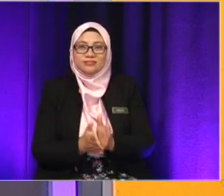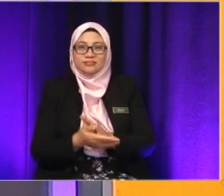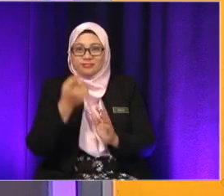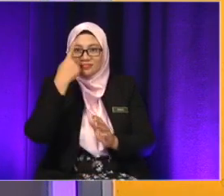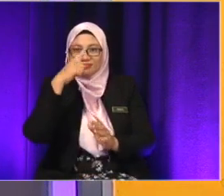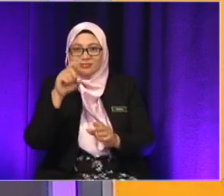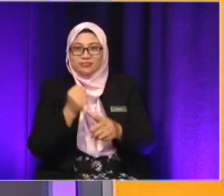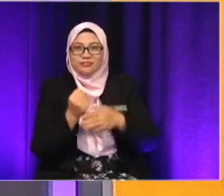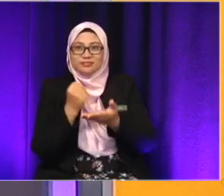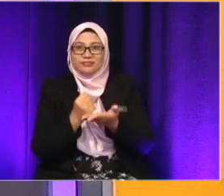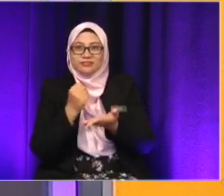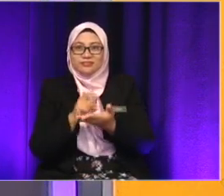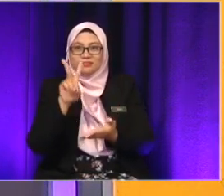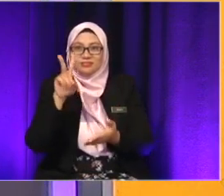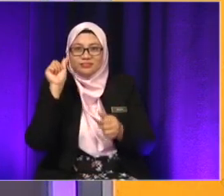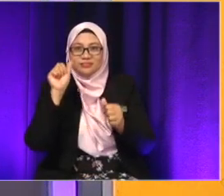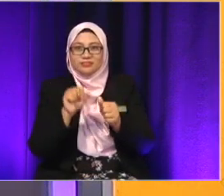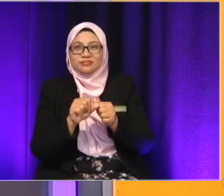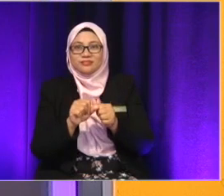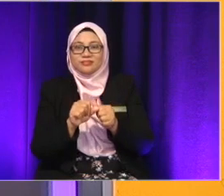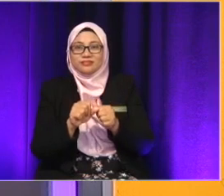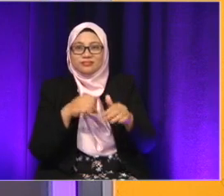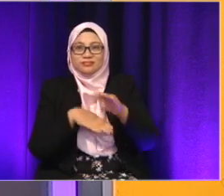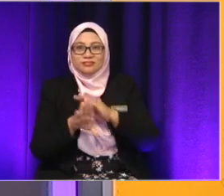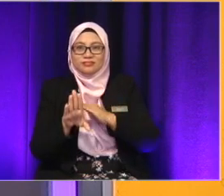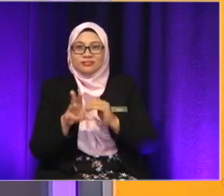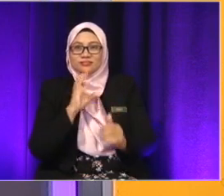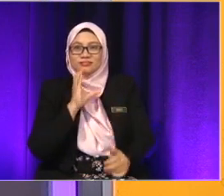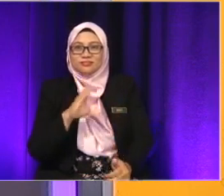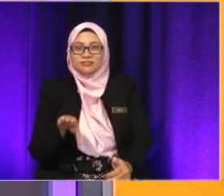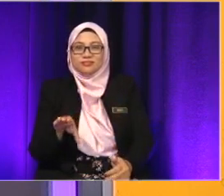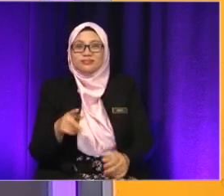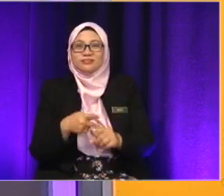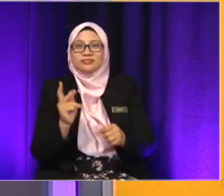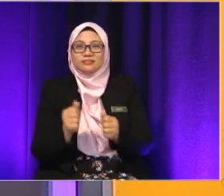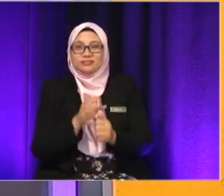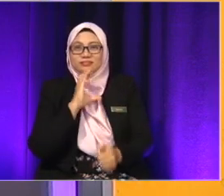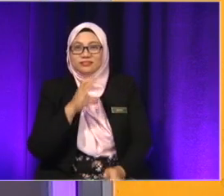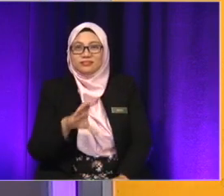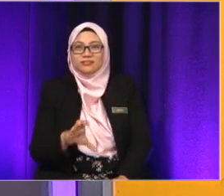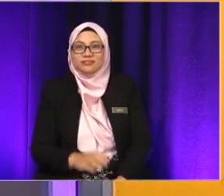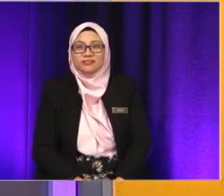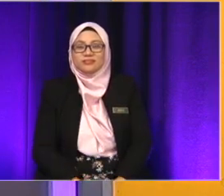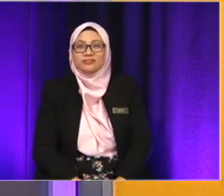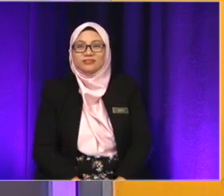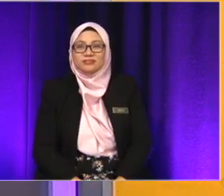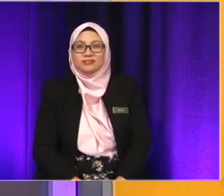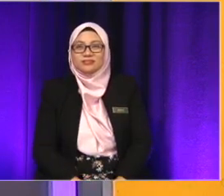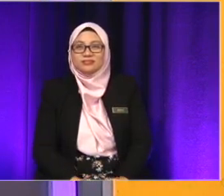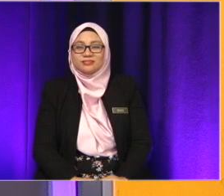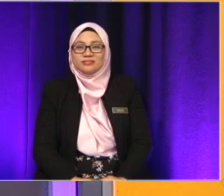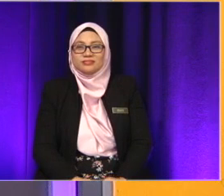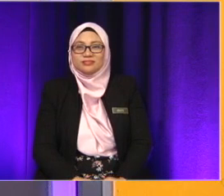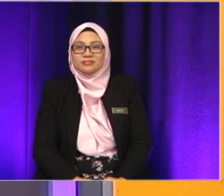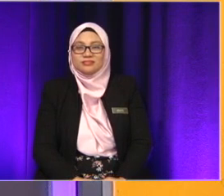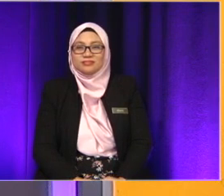penting Mana dia masuk dengan cecair, keluar pun dengan cecair. Itu saja. Itu senatkan dua arah. Okey. Kemudian injak kawalan aliran,